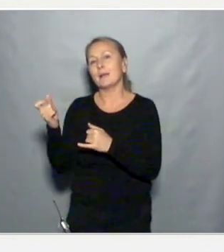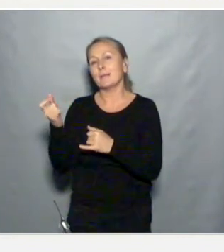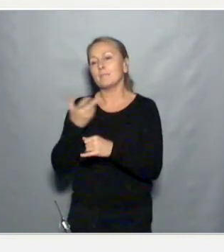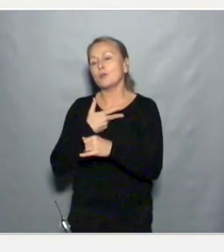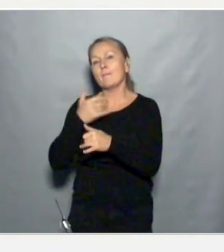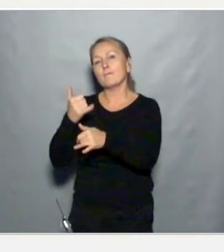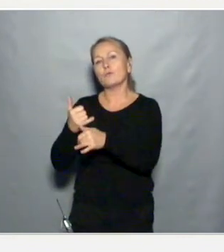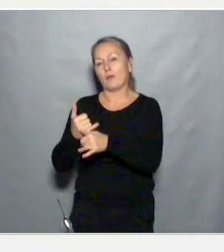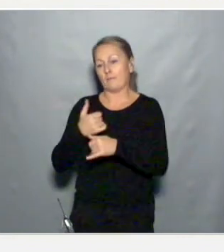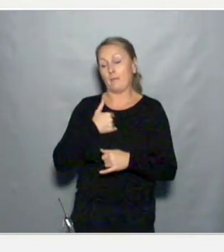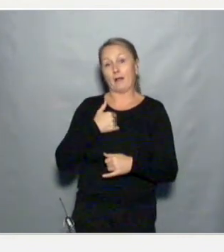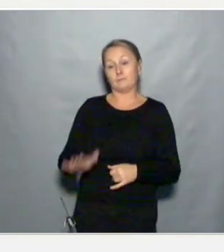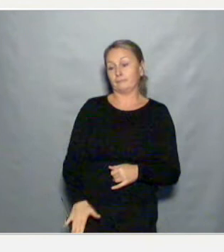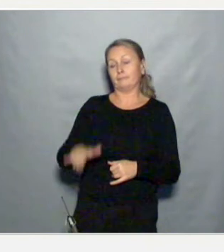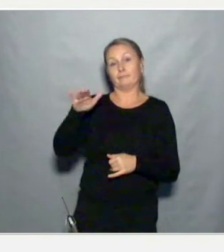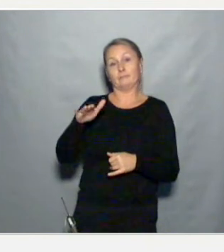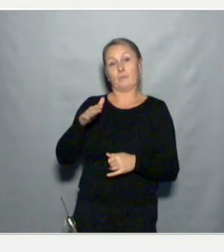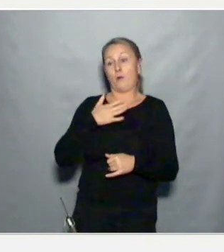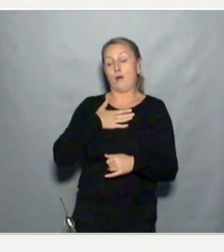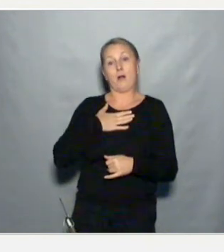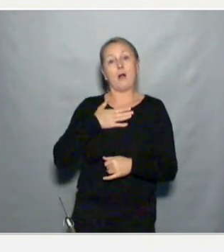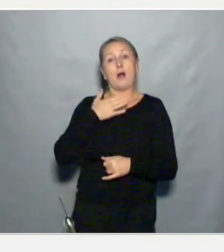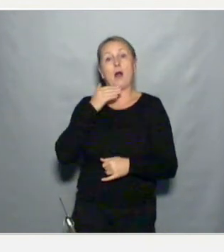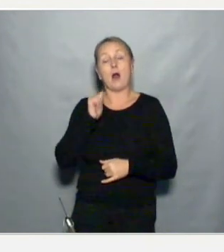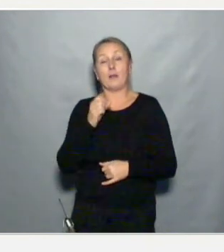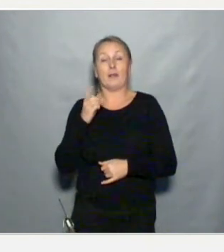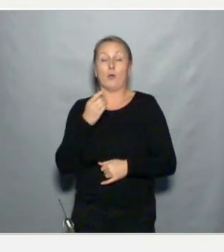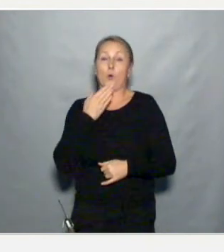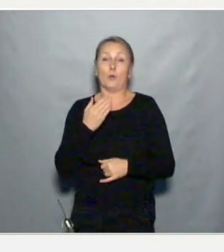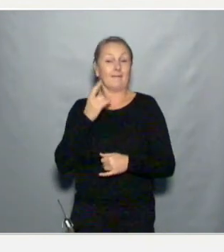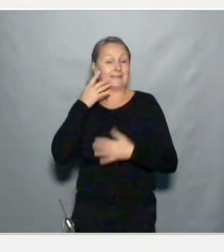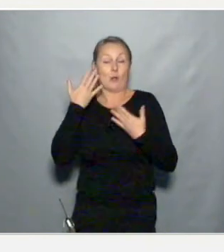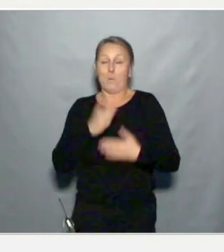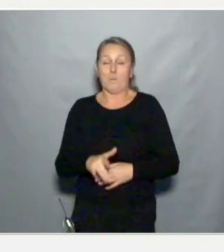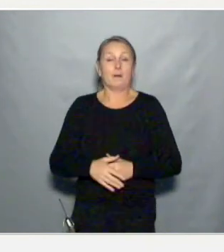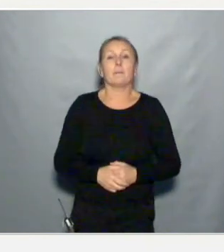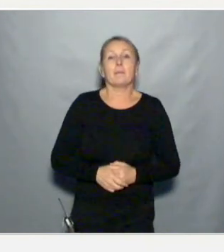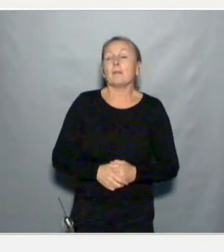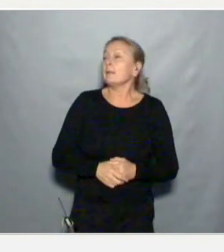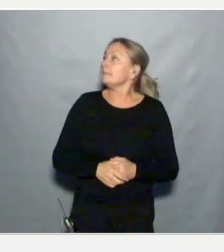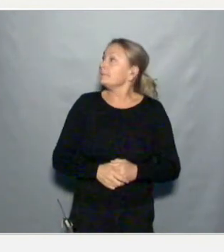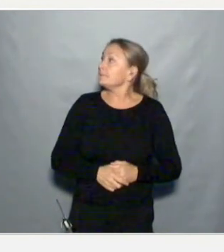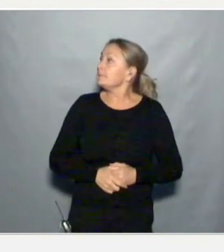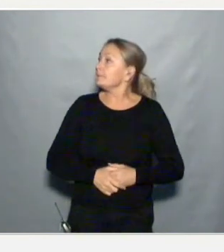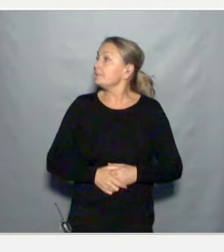att växa upp och ha ADHD utan att jag faktiskt visste det. Jag ska visa er 2 CV:n. Jag ska inte vara